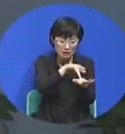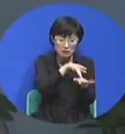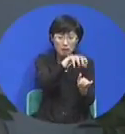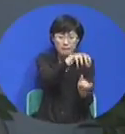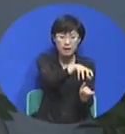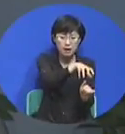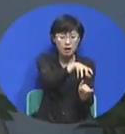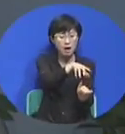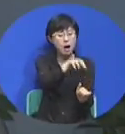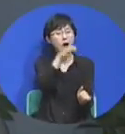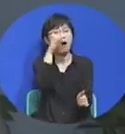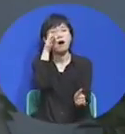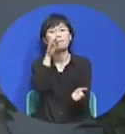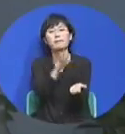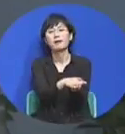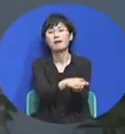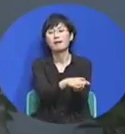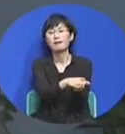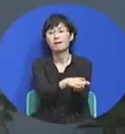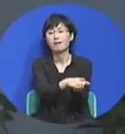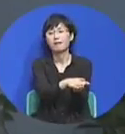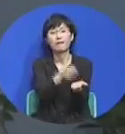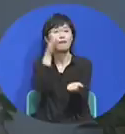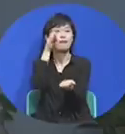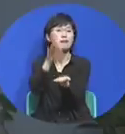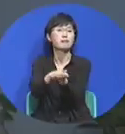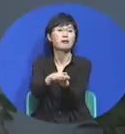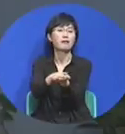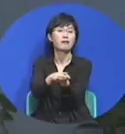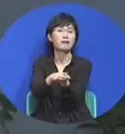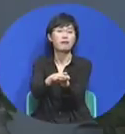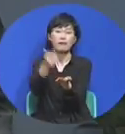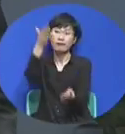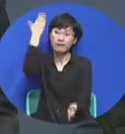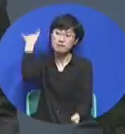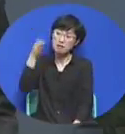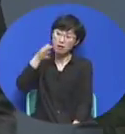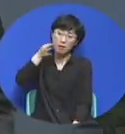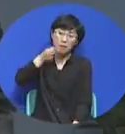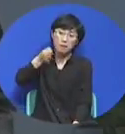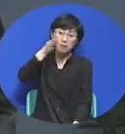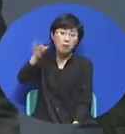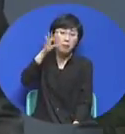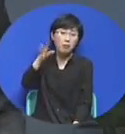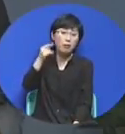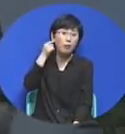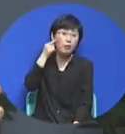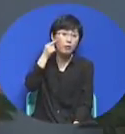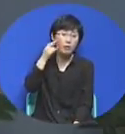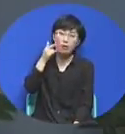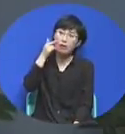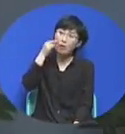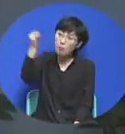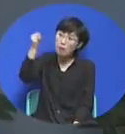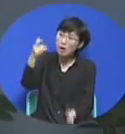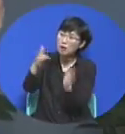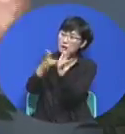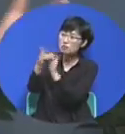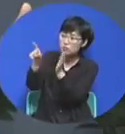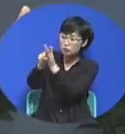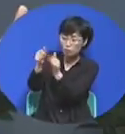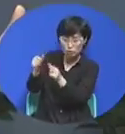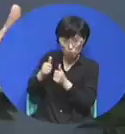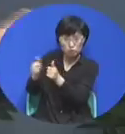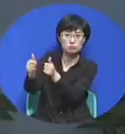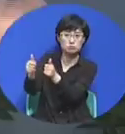seized by Satan. 저는 그런 걸 본 적이 없었거든요. I had never seen this in the past. 우리 집에는 뭐 부모 때부터 예수 믿고 뭐 우리